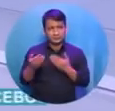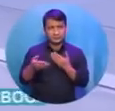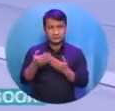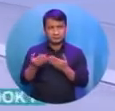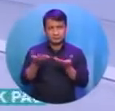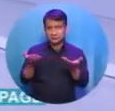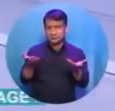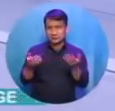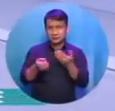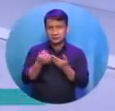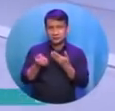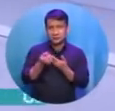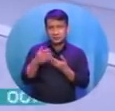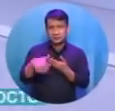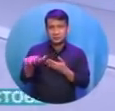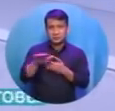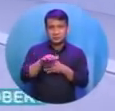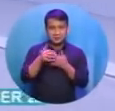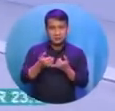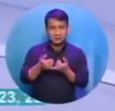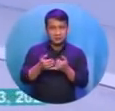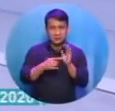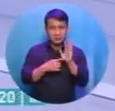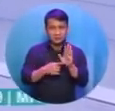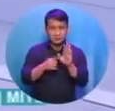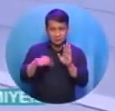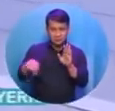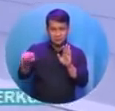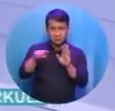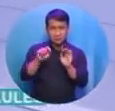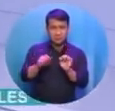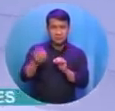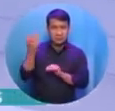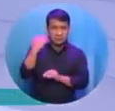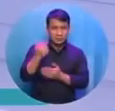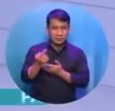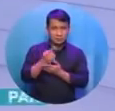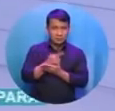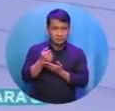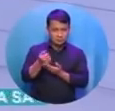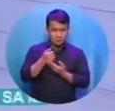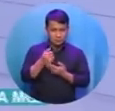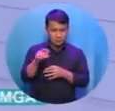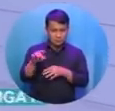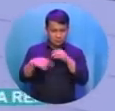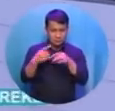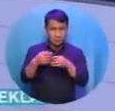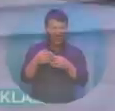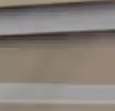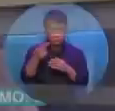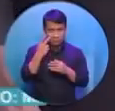kasimple. Okay, now, papakita tayo ng dati natin tulungan sa random tulong, ito.